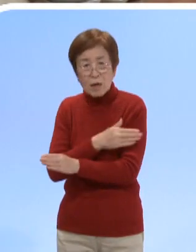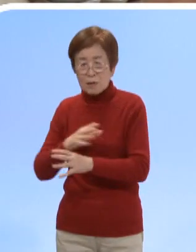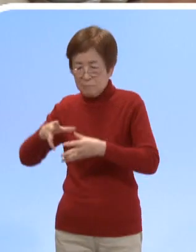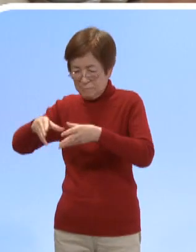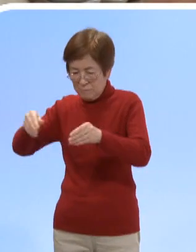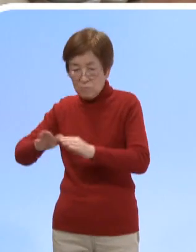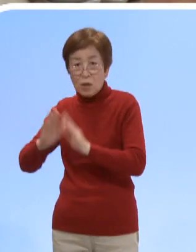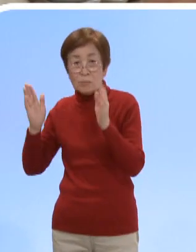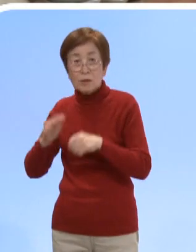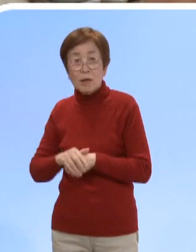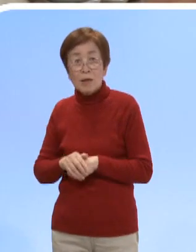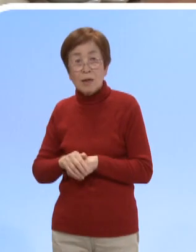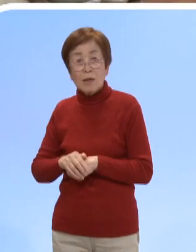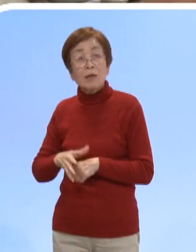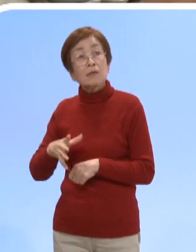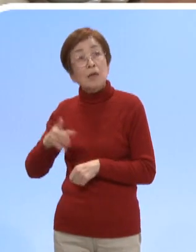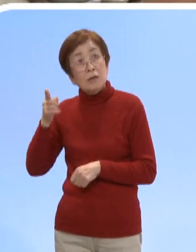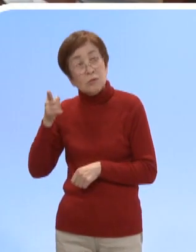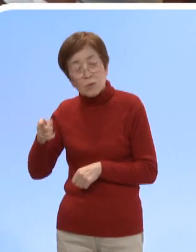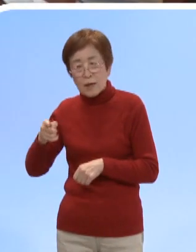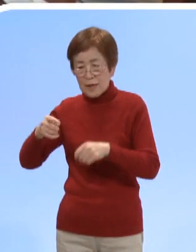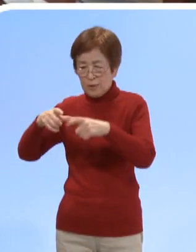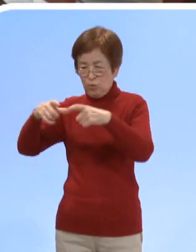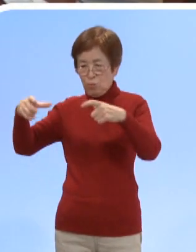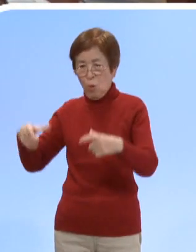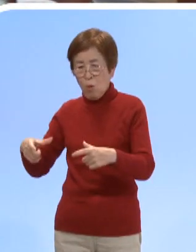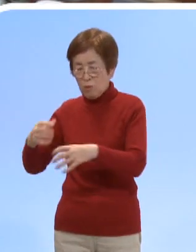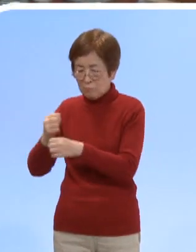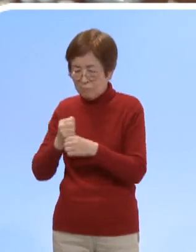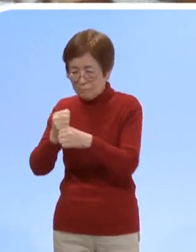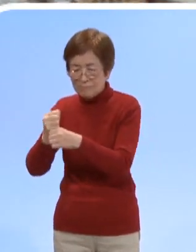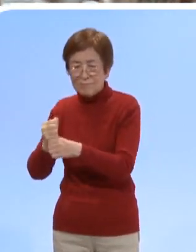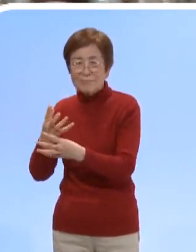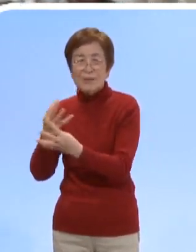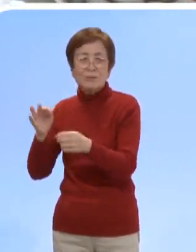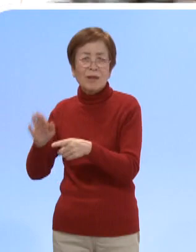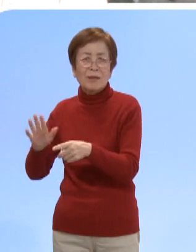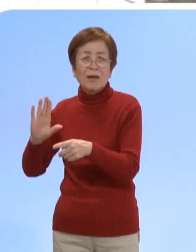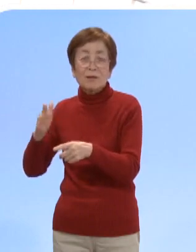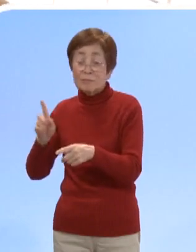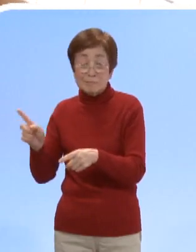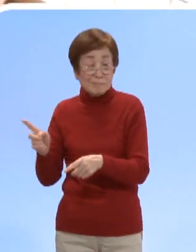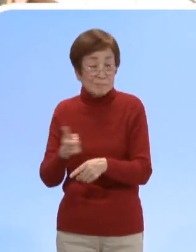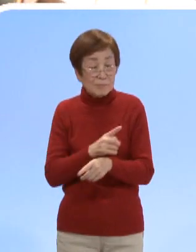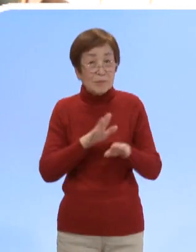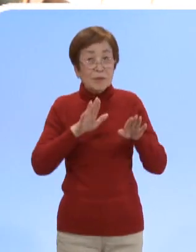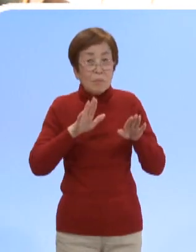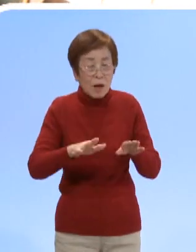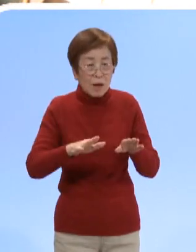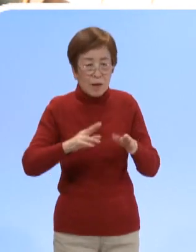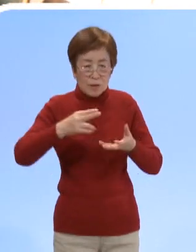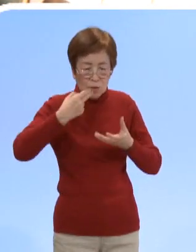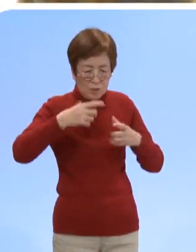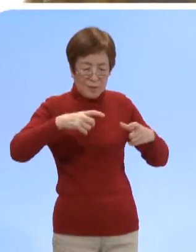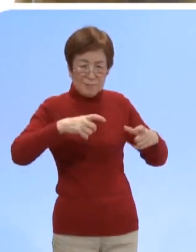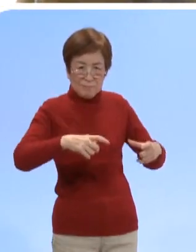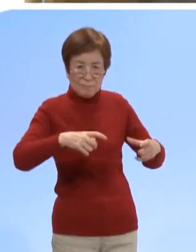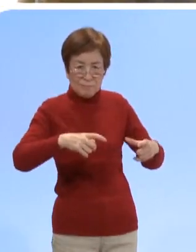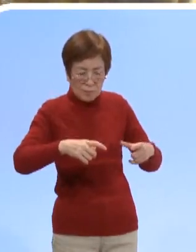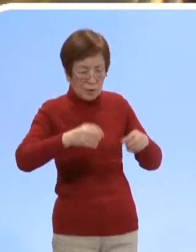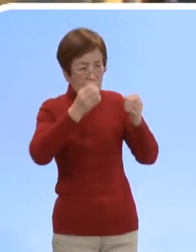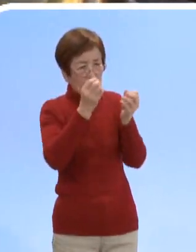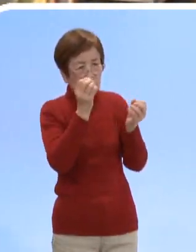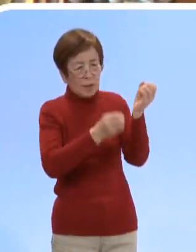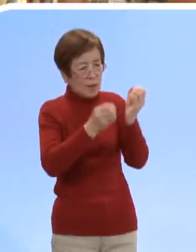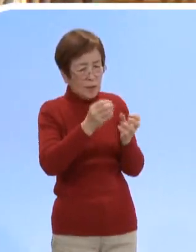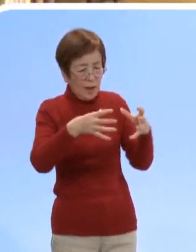壺やすり鉢が主流でしたが、今では食器や花瓶など幅広く作られていて、中にはこんな作